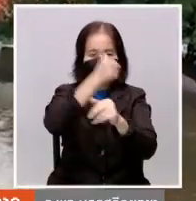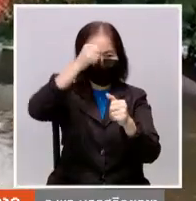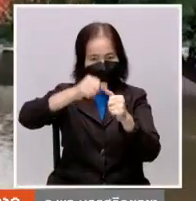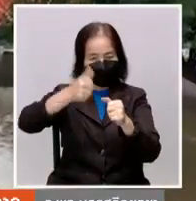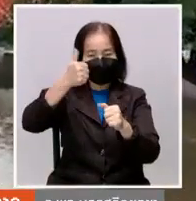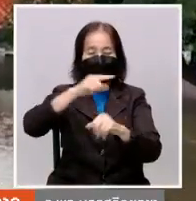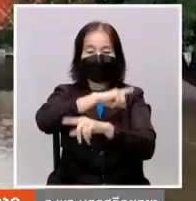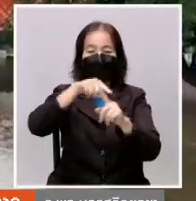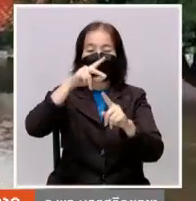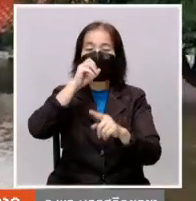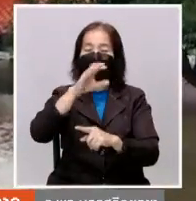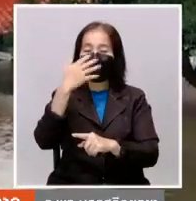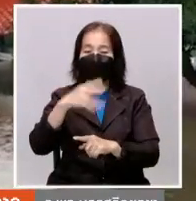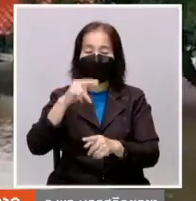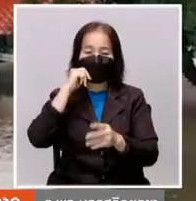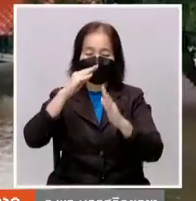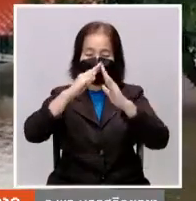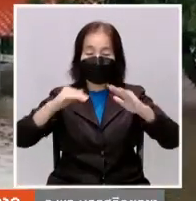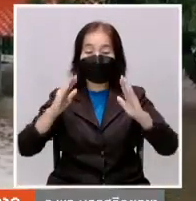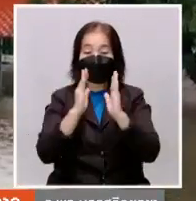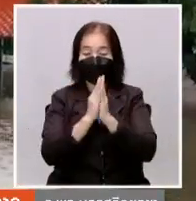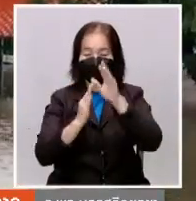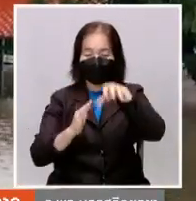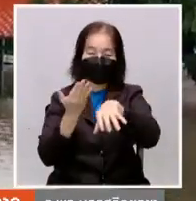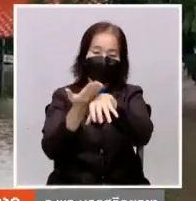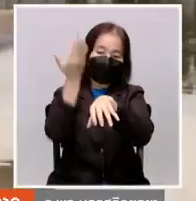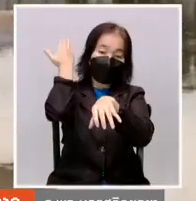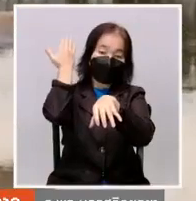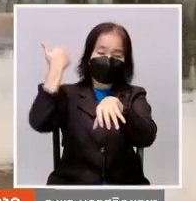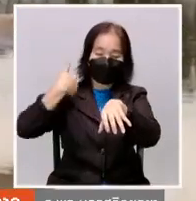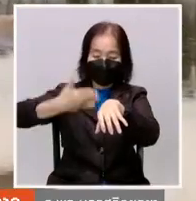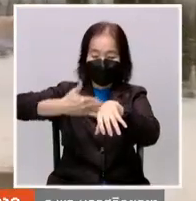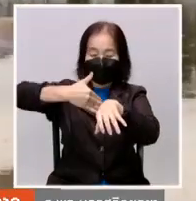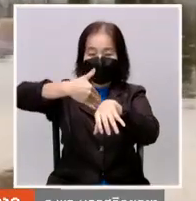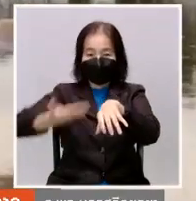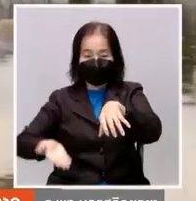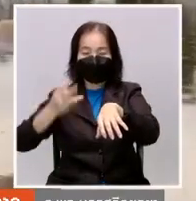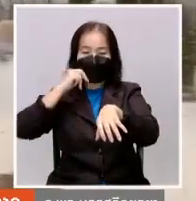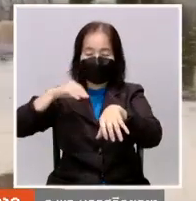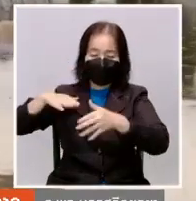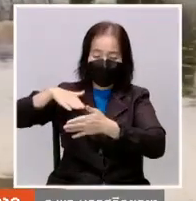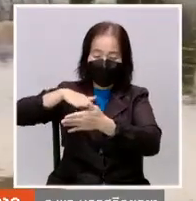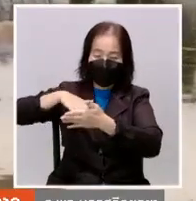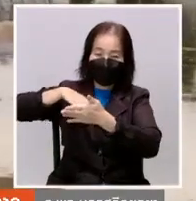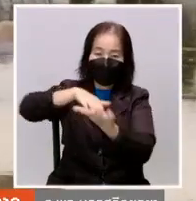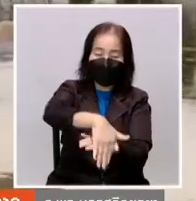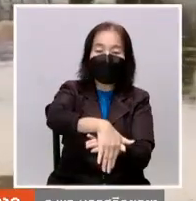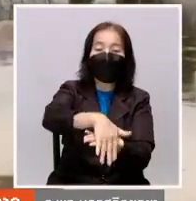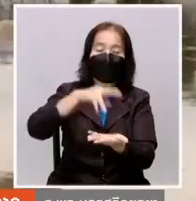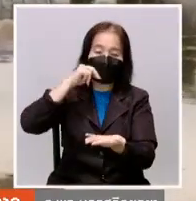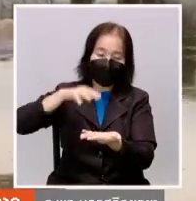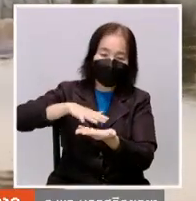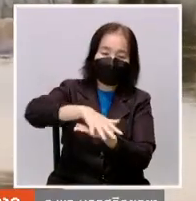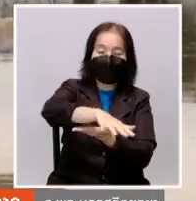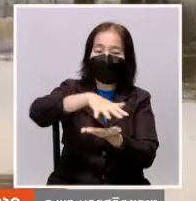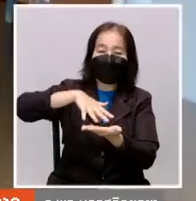คมคันกั้นน้ำด้านหลังวัดจุฬามณีที่มีความสูง2เมตรทนแรงของน้ำไม่ไหวพังลงมาค่ะม